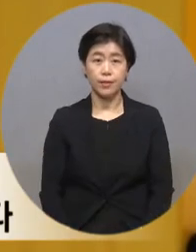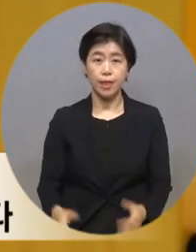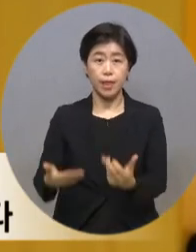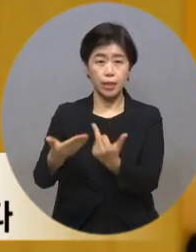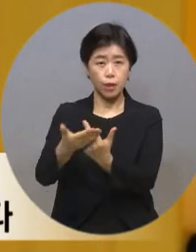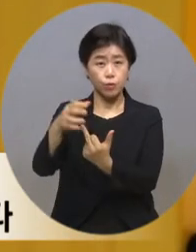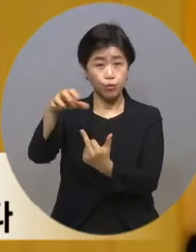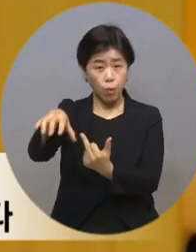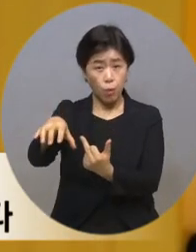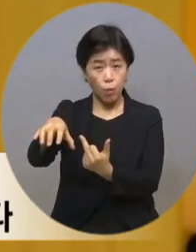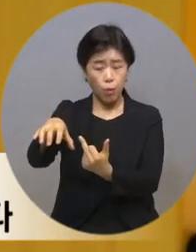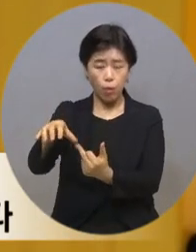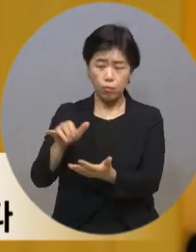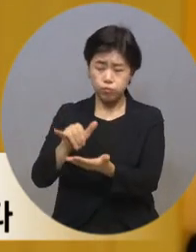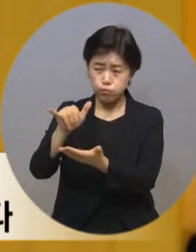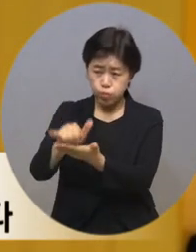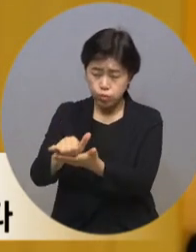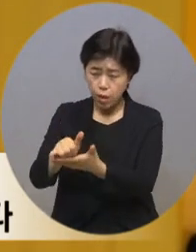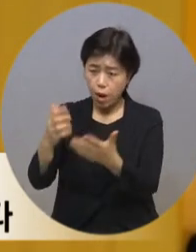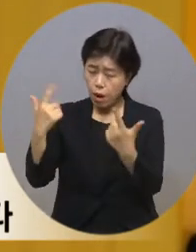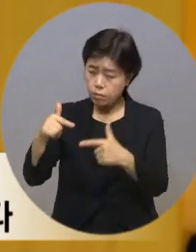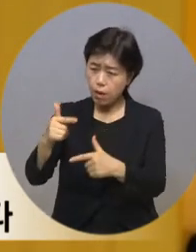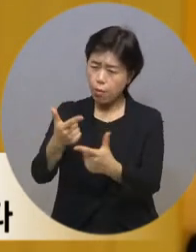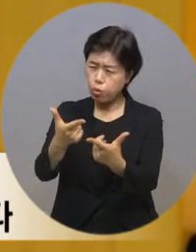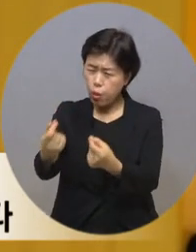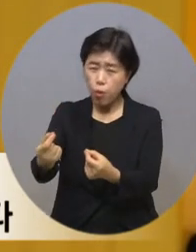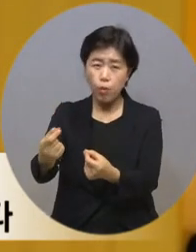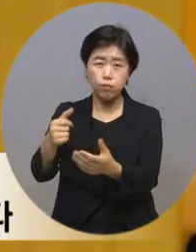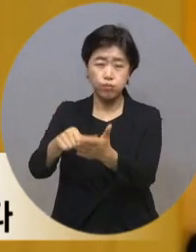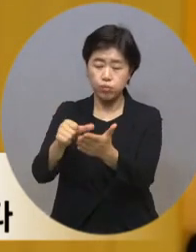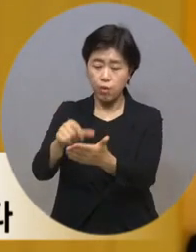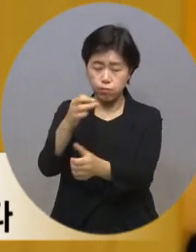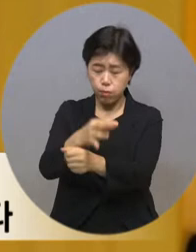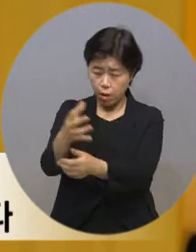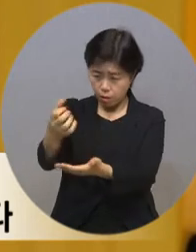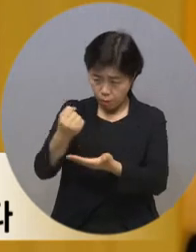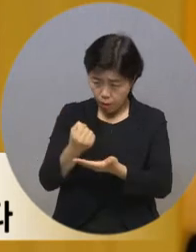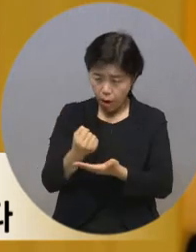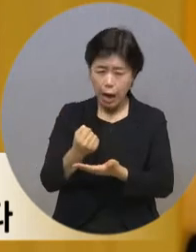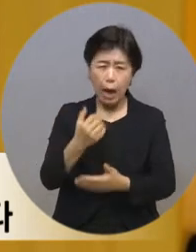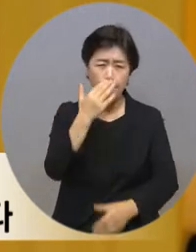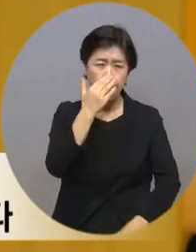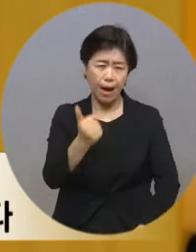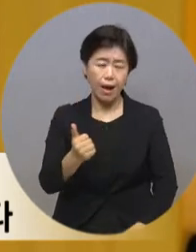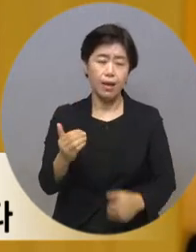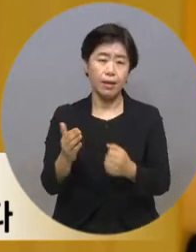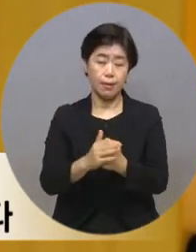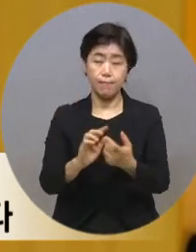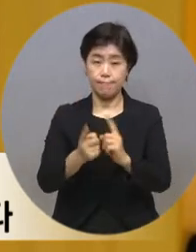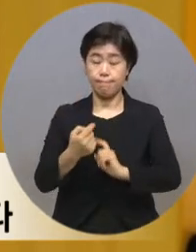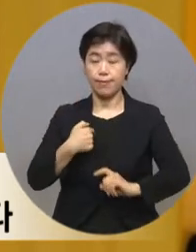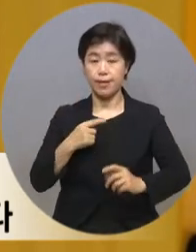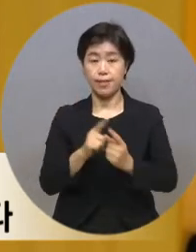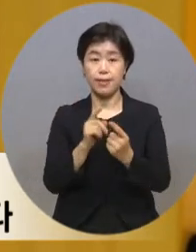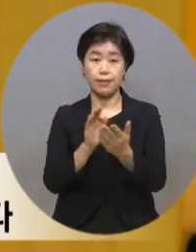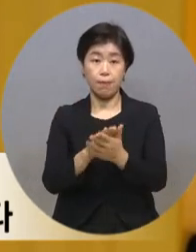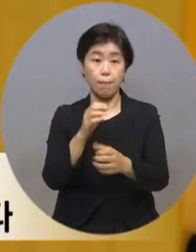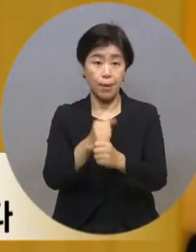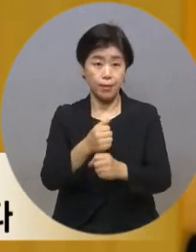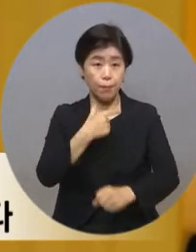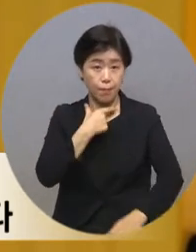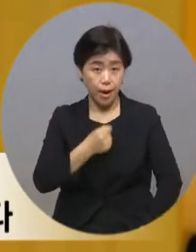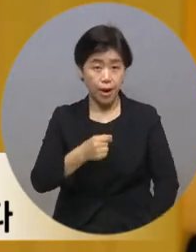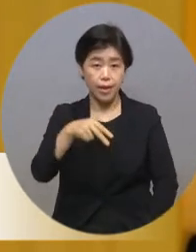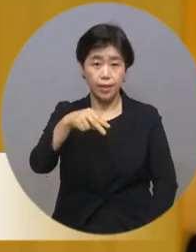항상 같은 기념품을 사오고 있더라고요. 그래서 직접 만들어보면 어떨까 하고 스테인드 글라스라는 걸 알게 돼서